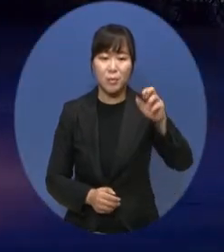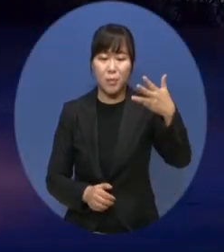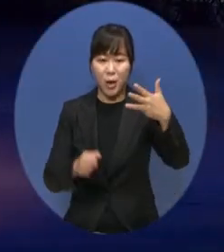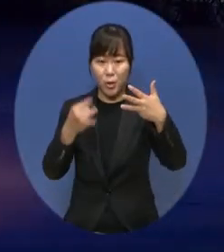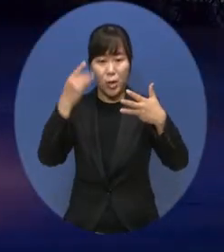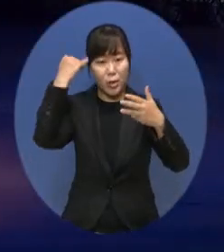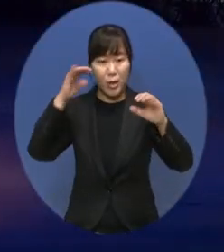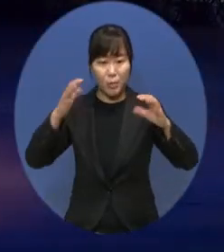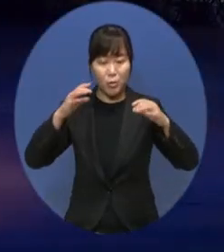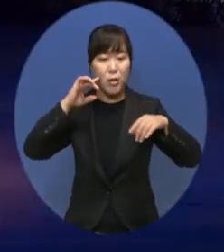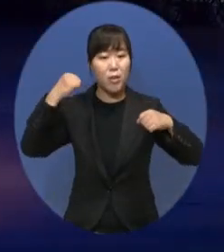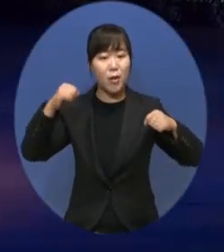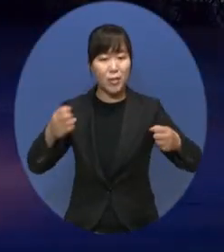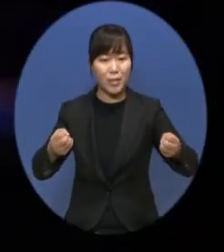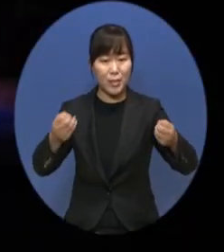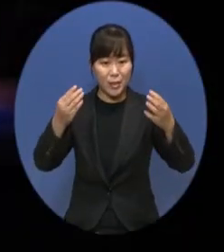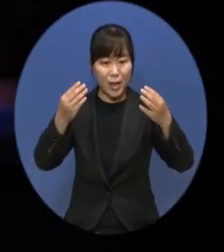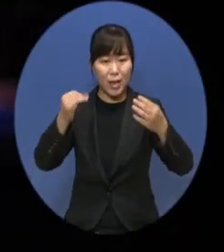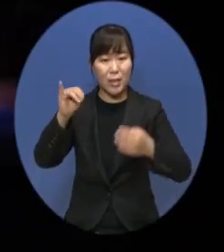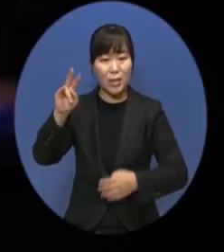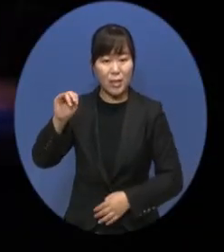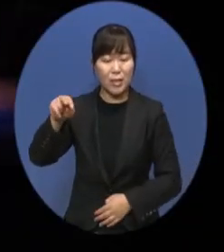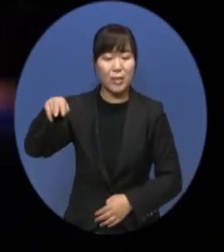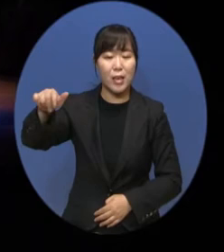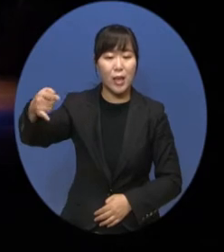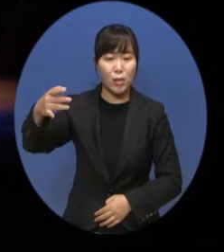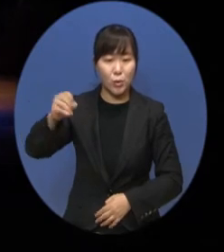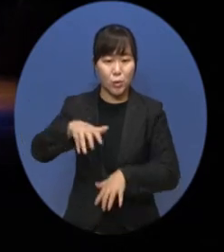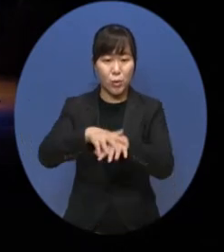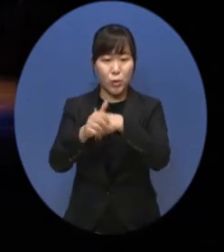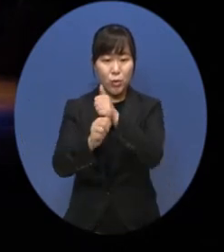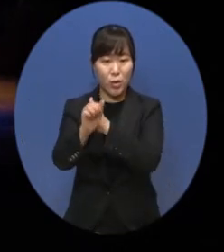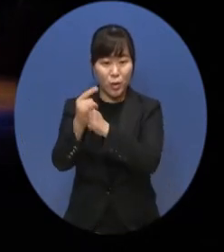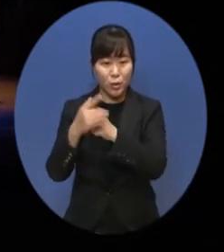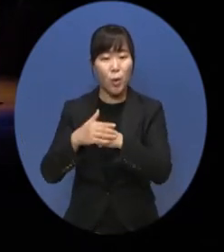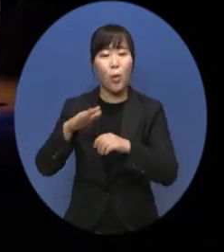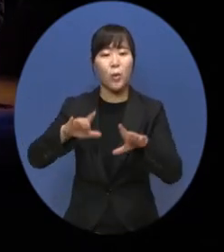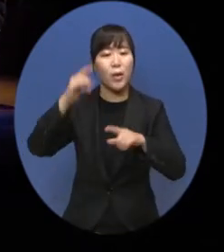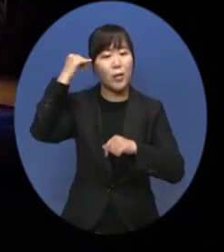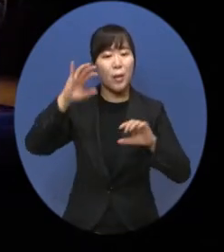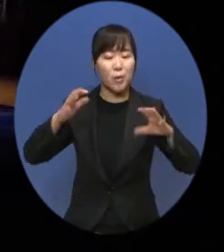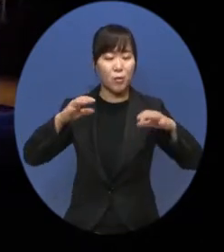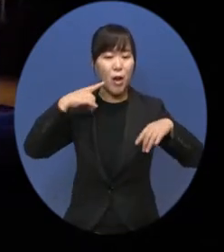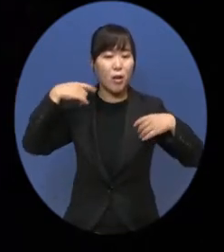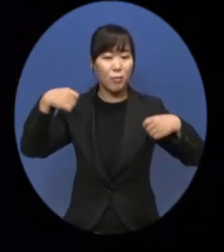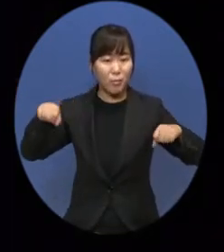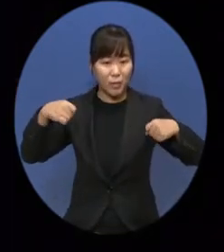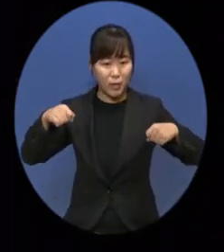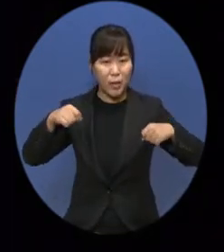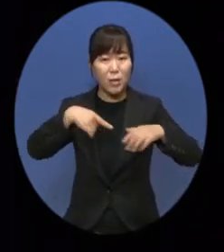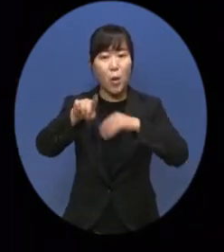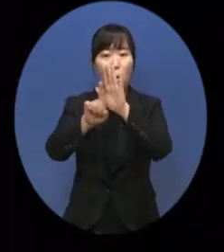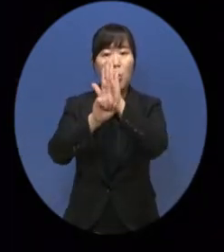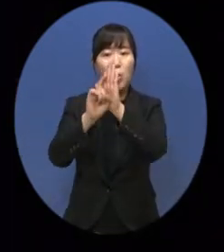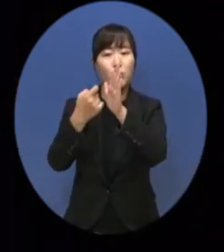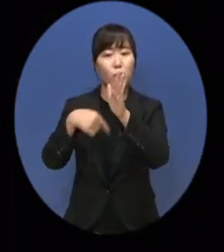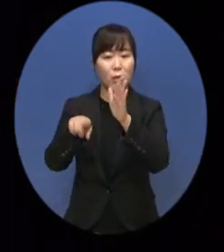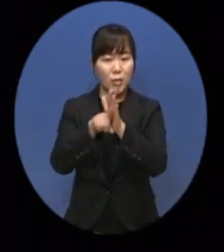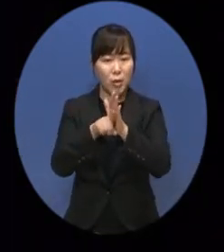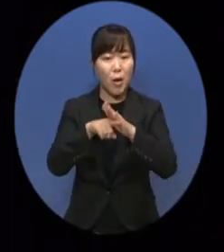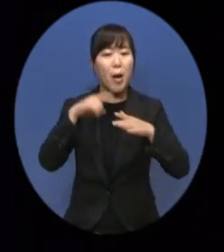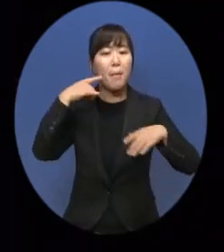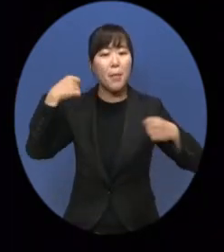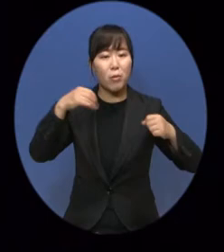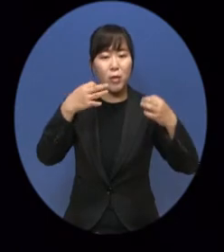제38회 대한민국 연극제 인쇄종 조직위원회는 올해 대한민국 연극제의 대외 홍보를 위해